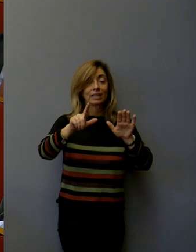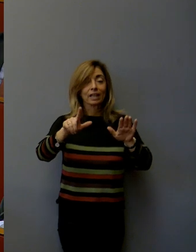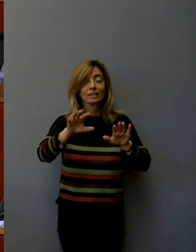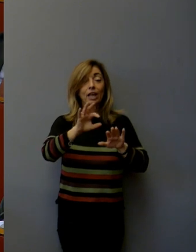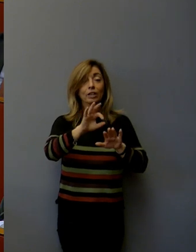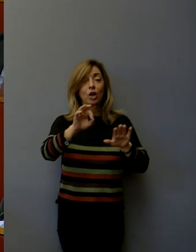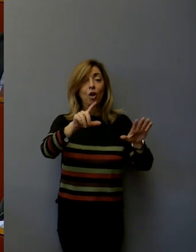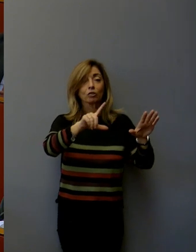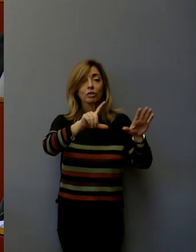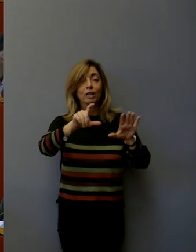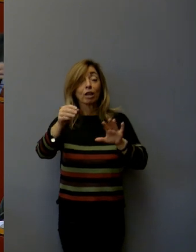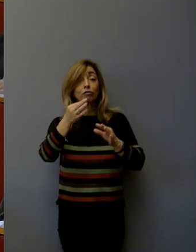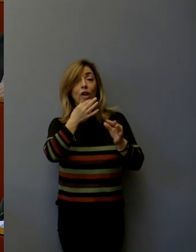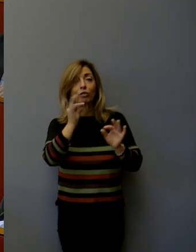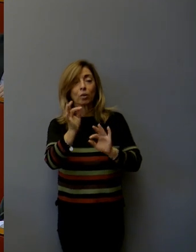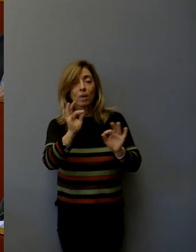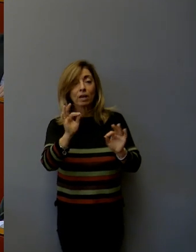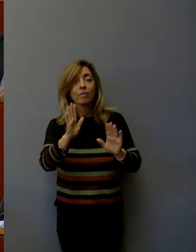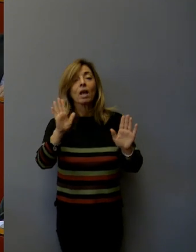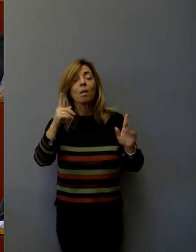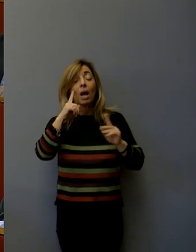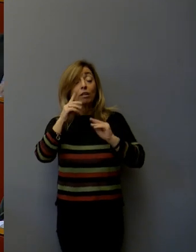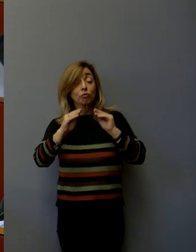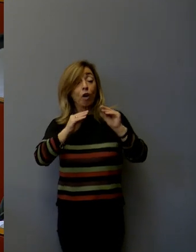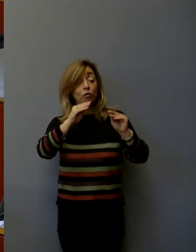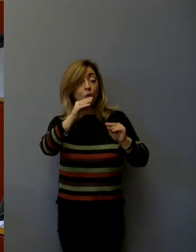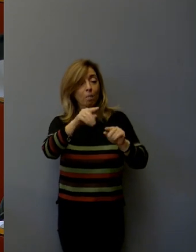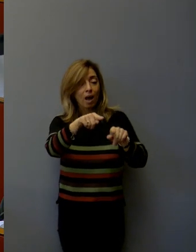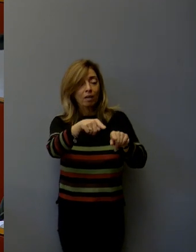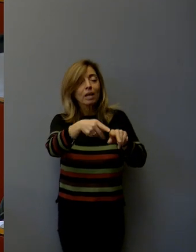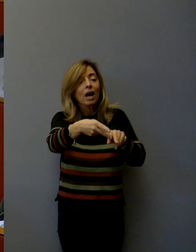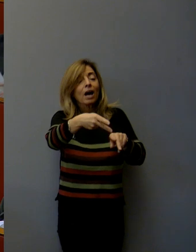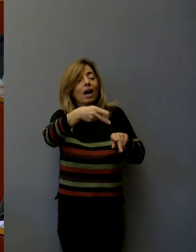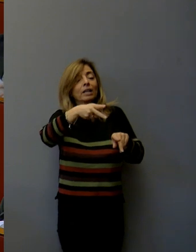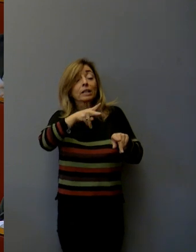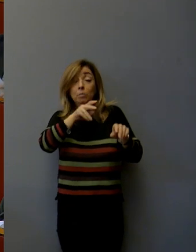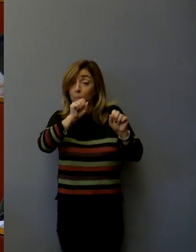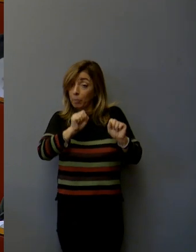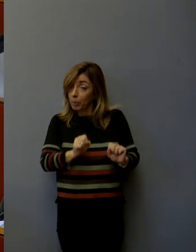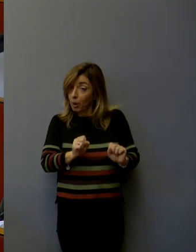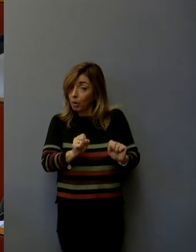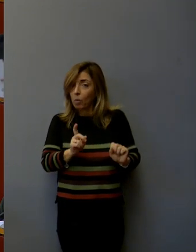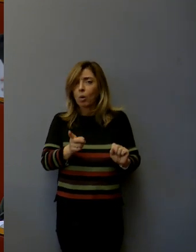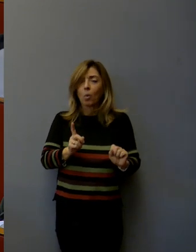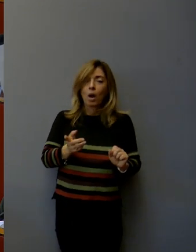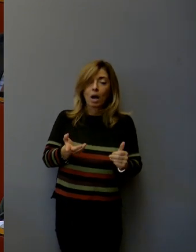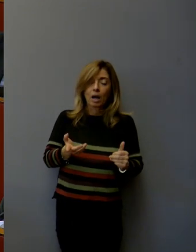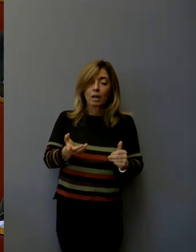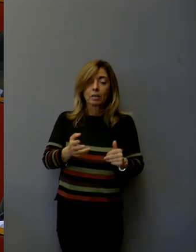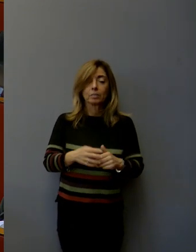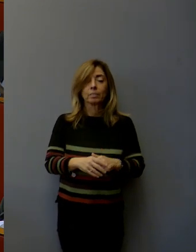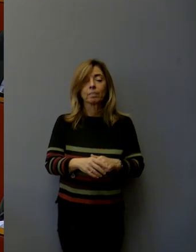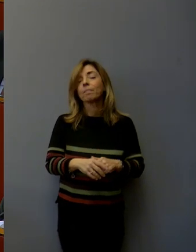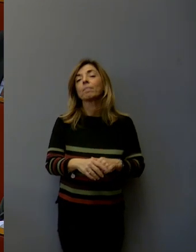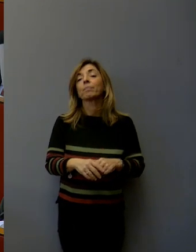può dare ad una tua domanda ora posso parlare per la città ma sono più umile